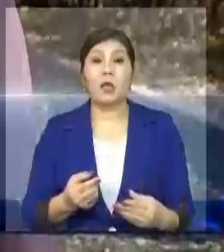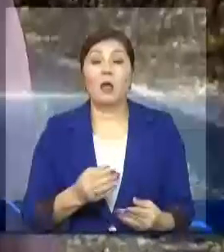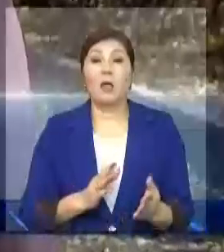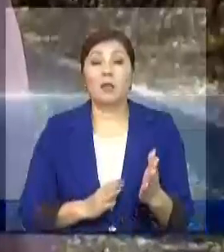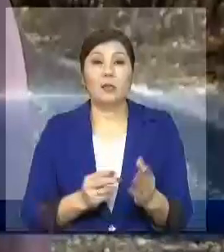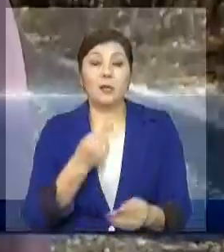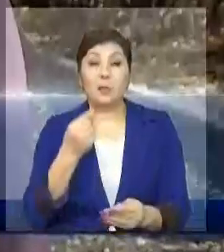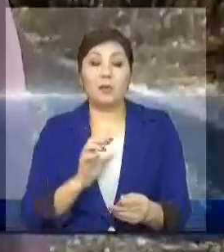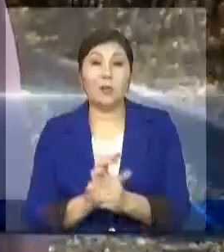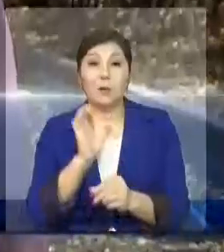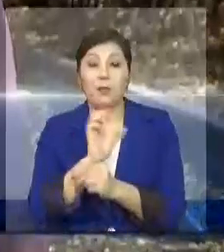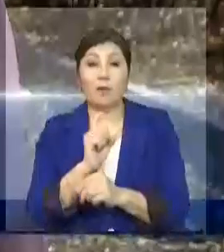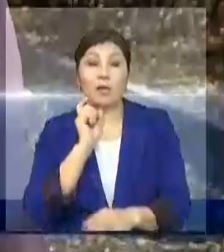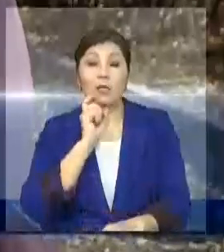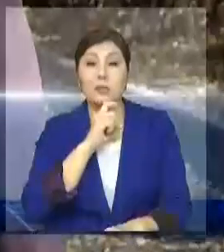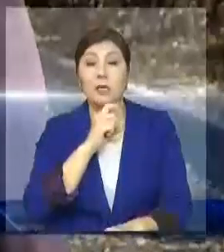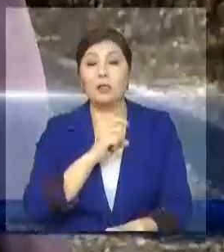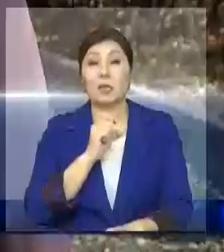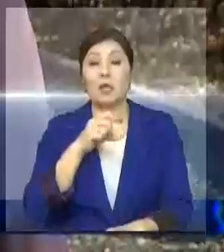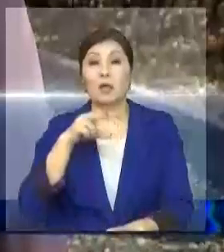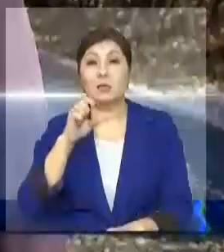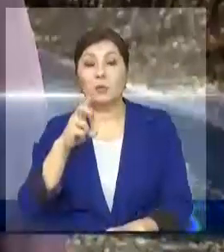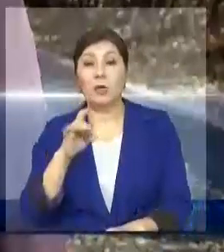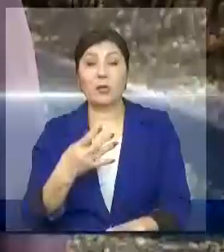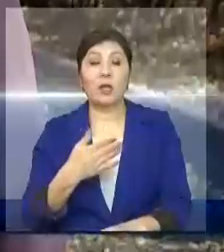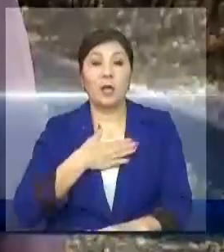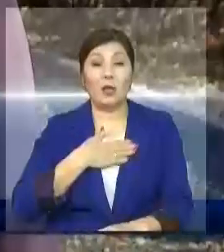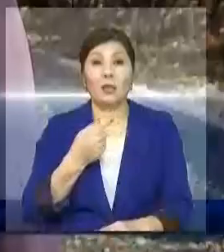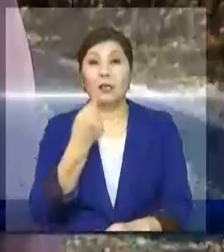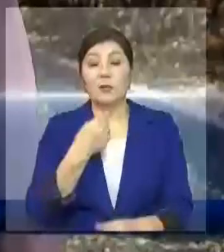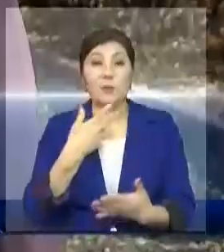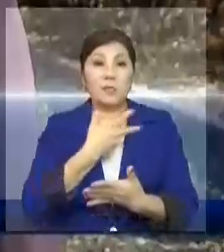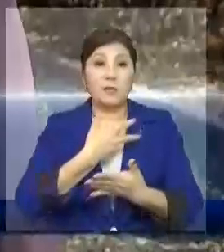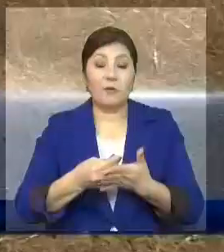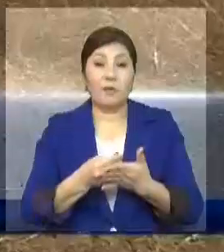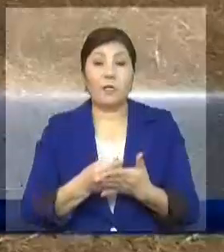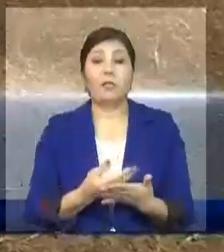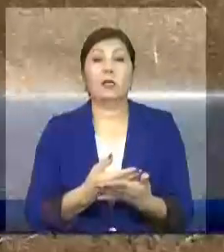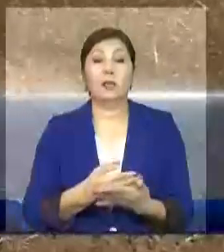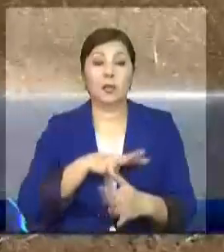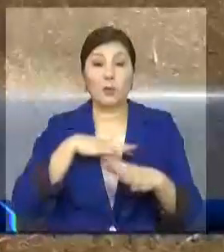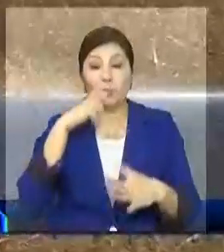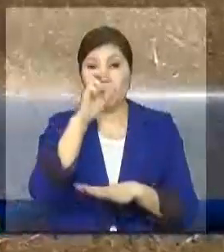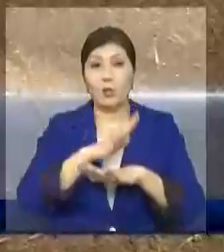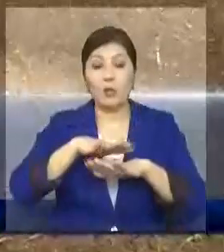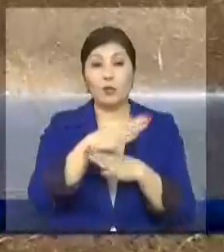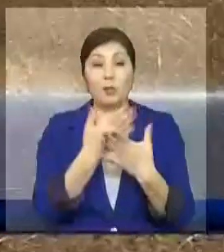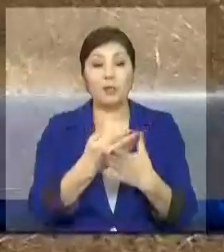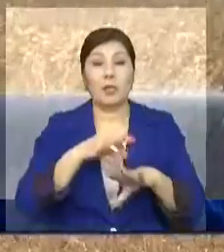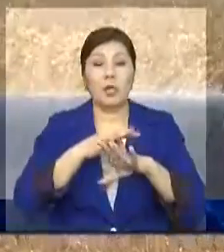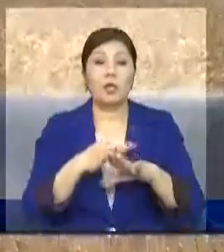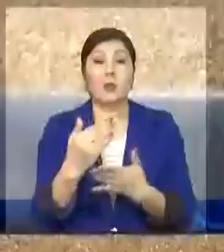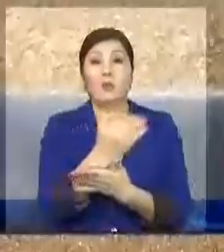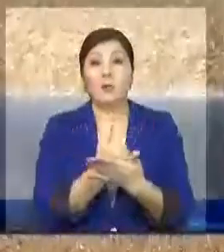на экспорт. В частности, наше зерно закупают Афганистан, Узбекистан, Иран, Таджикистан и Италия. Следует подчеркнуть, что для проведения